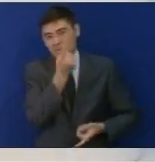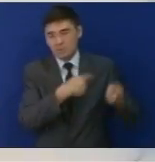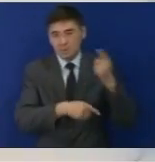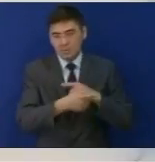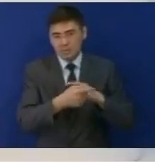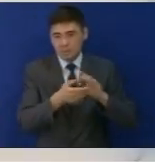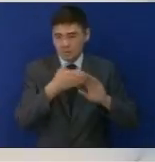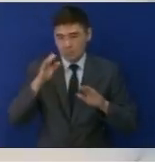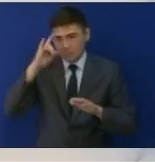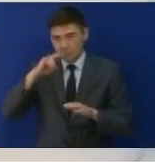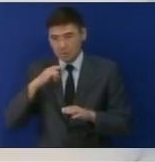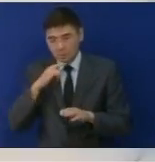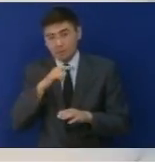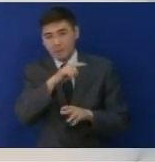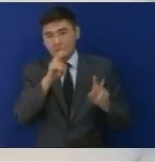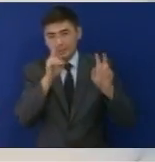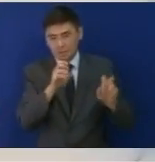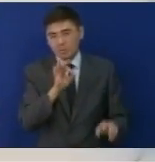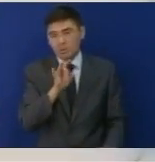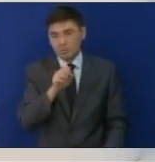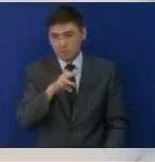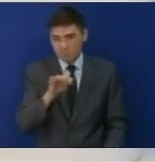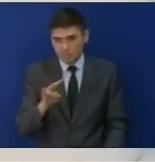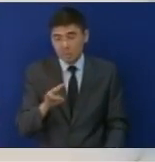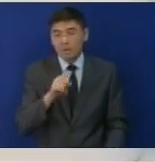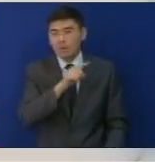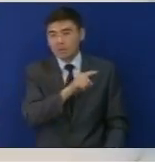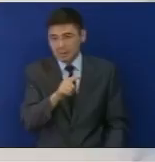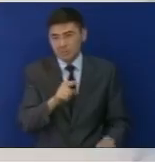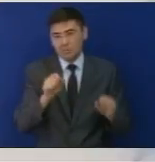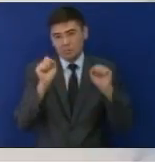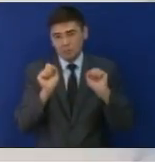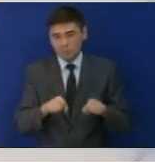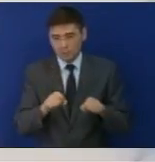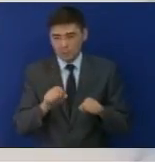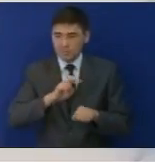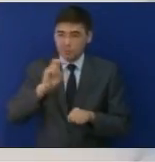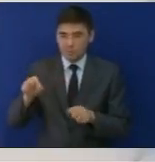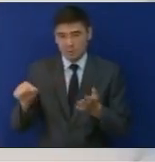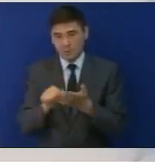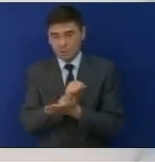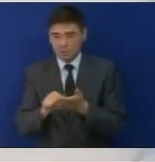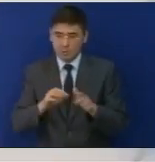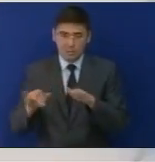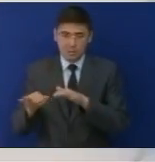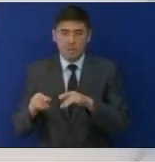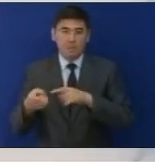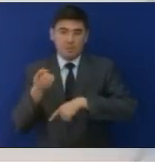возможность продлить статус уралмана и получить казахстанское гражданство в упрощенном порядке. В связи с этим в семье проводится